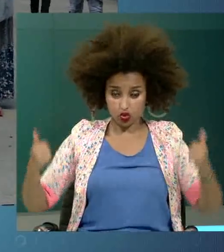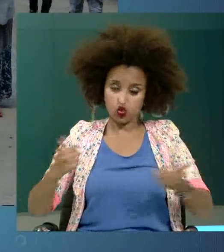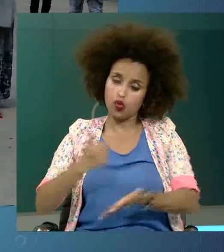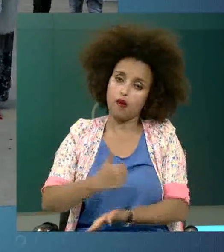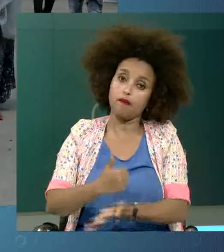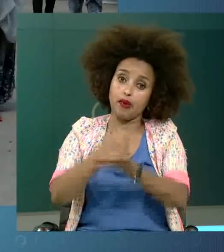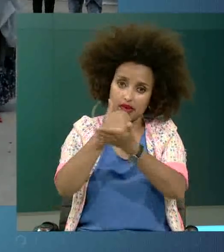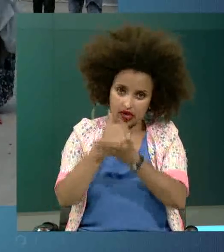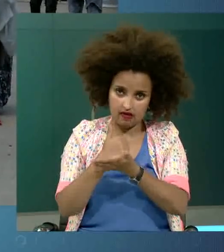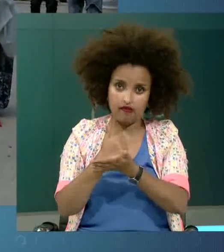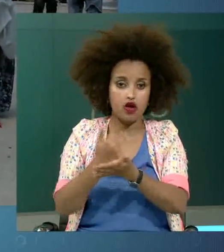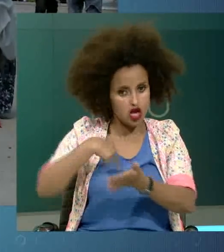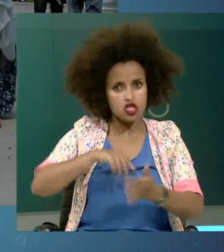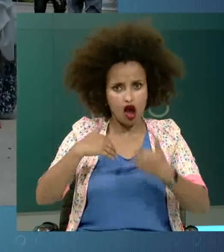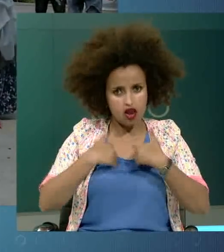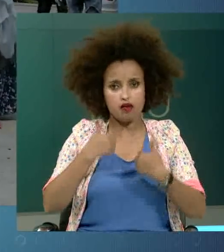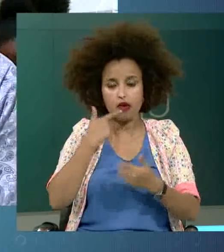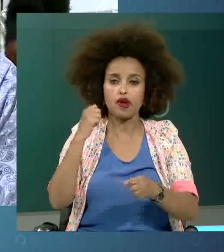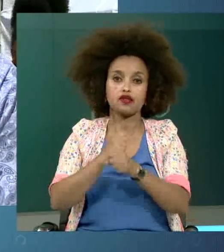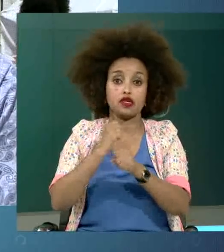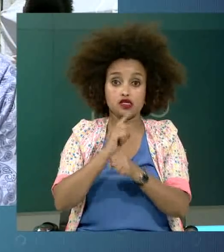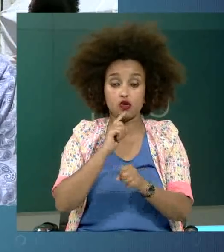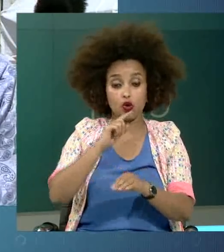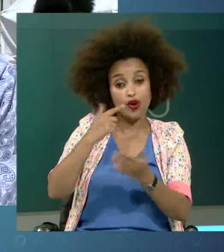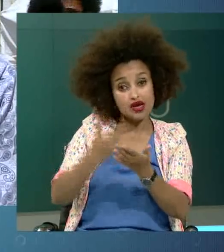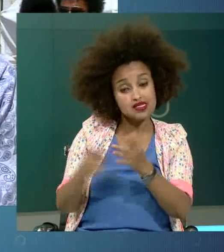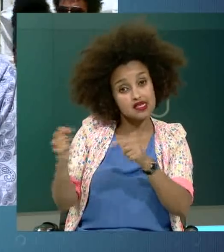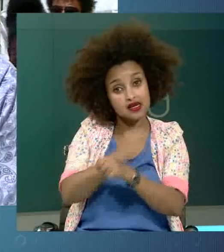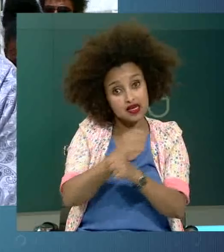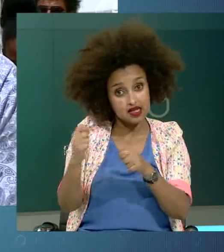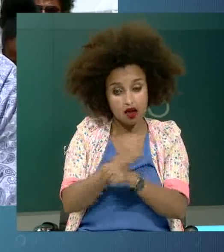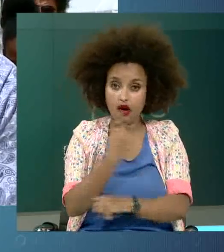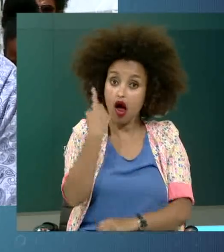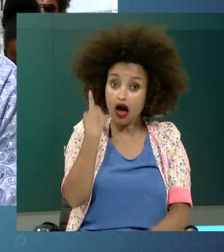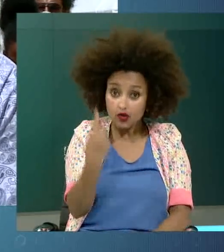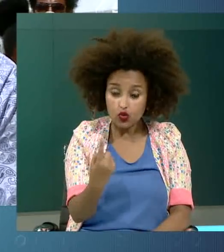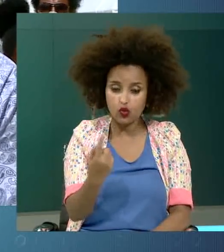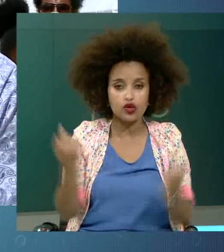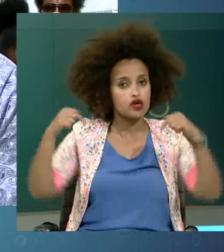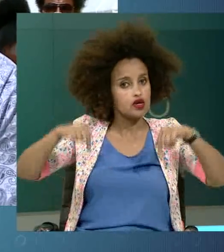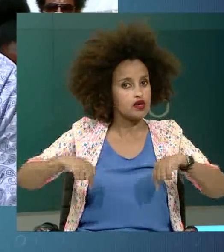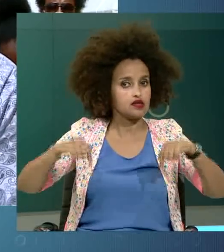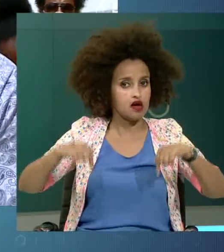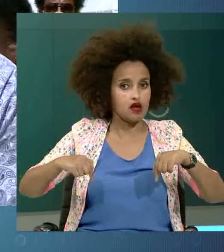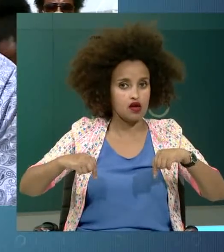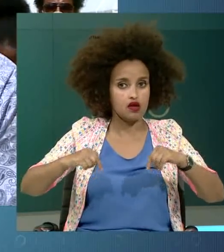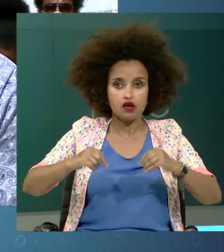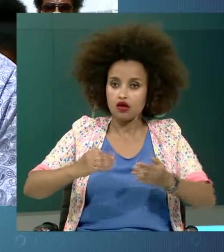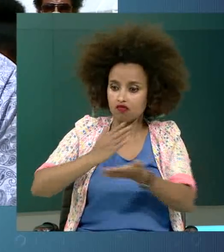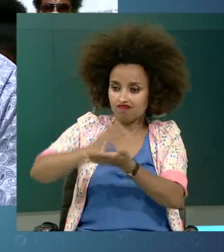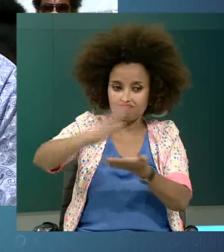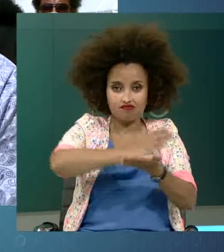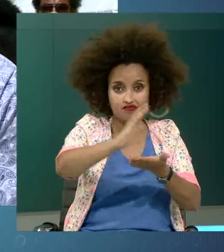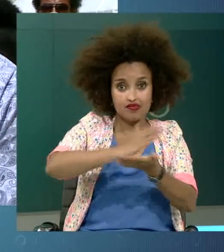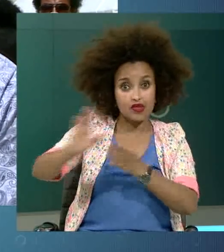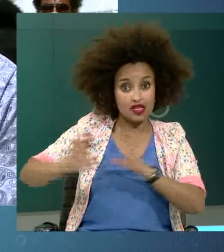በመደገፍ አለን በማለት ነው ስራ እየሰሩ ያሉትና ከዚህ ተግባር አንዱ የዛሬ ርክክብ እየተደረገበት ያለው የጎፋ